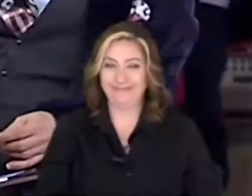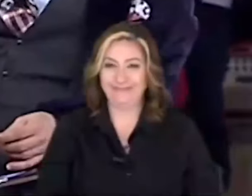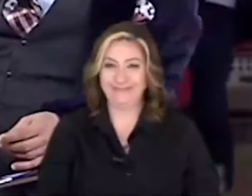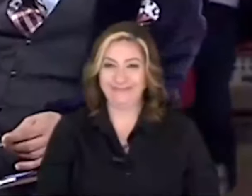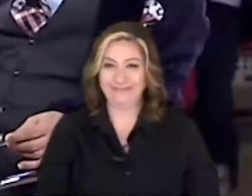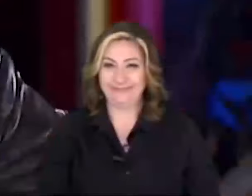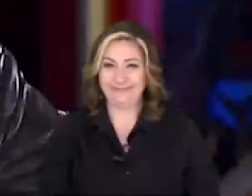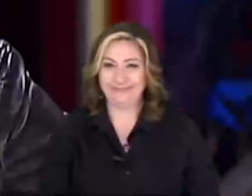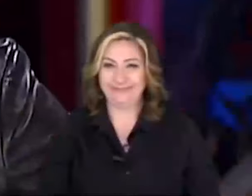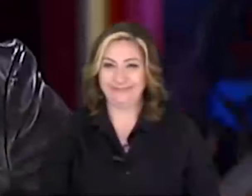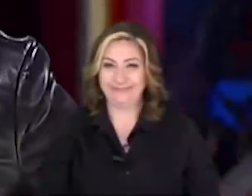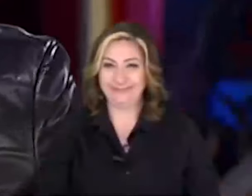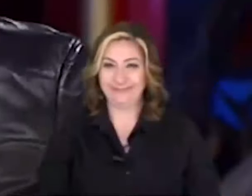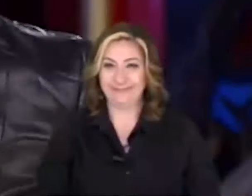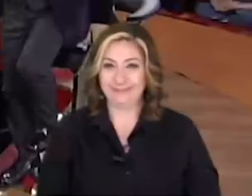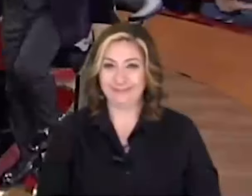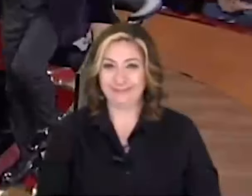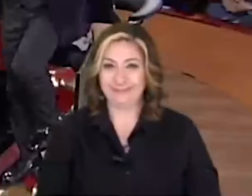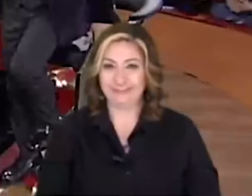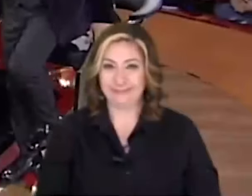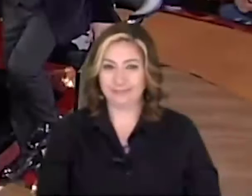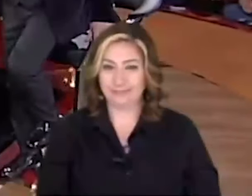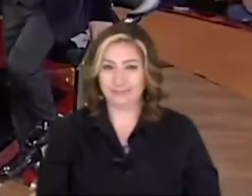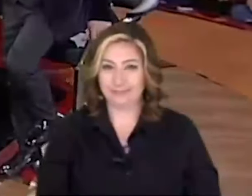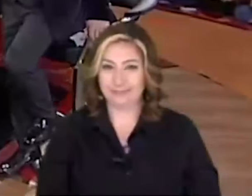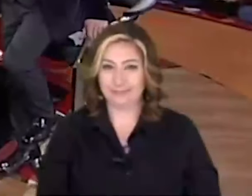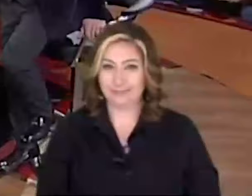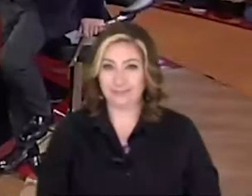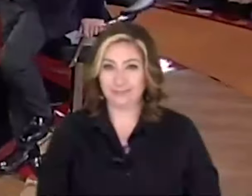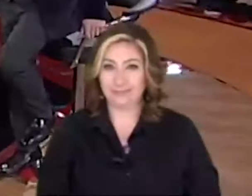Ama niye?